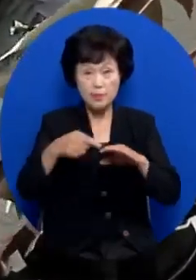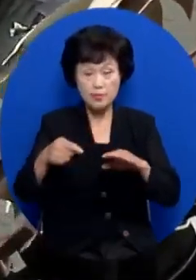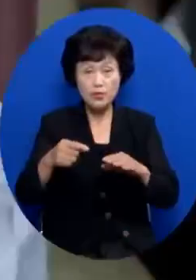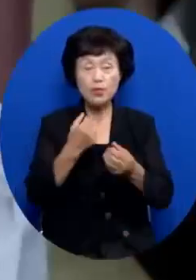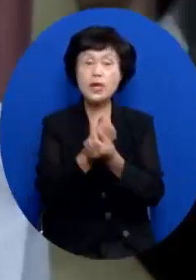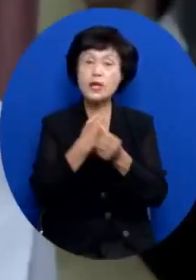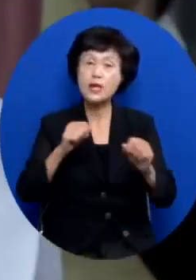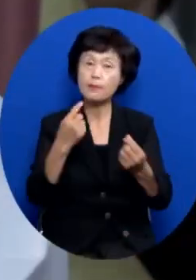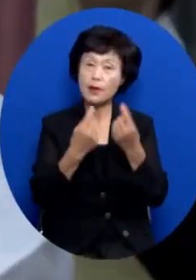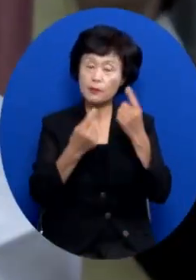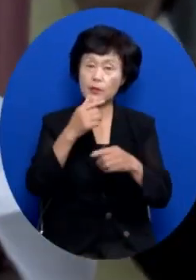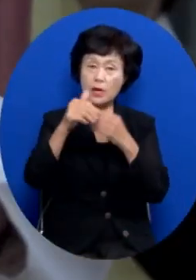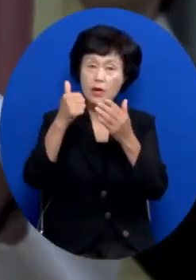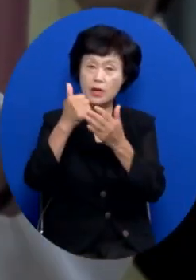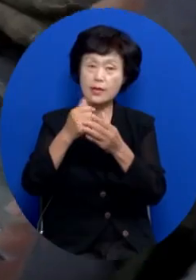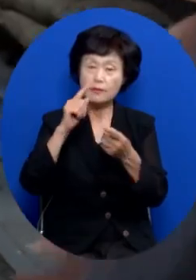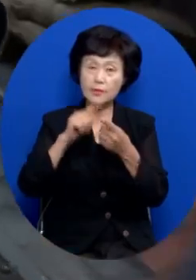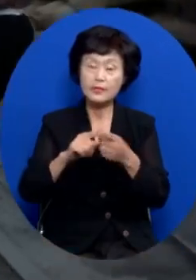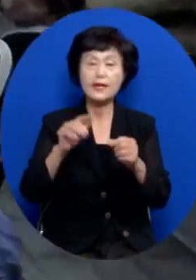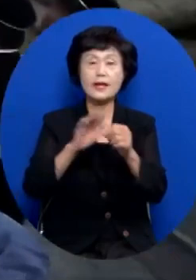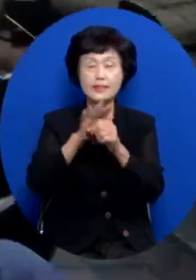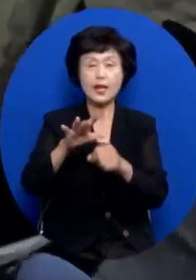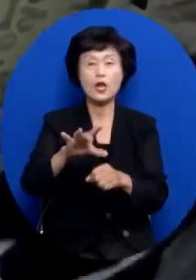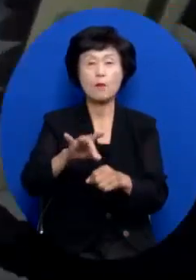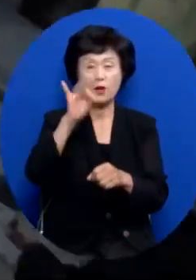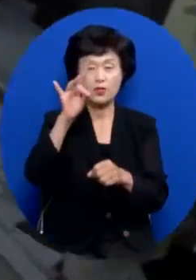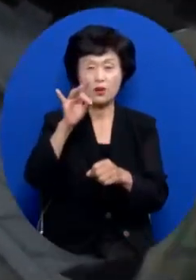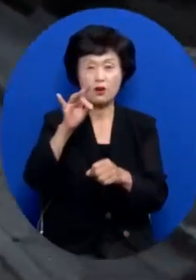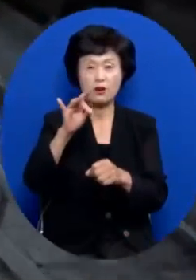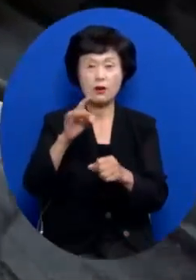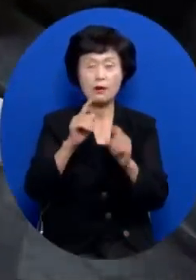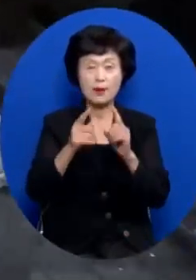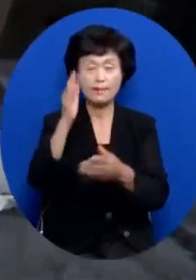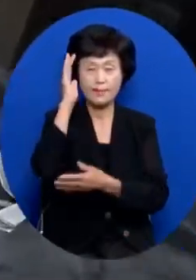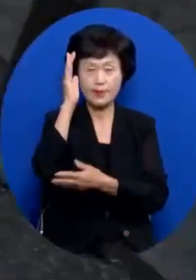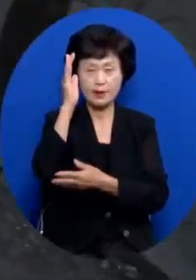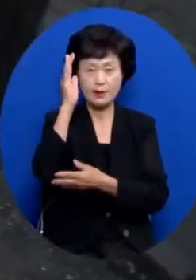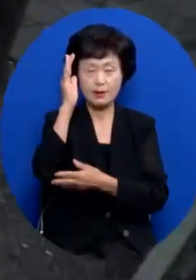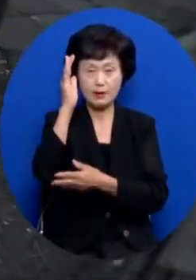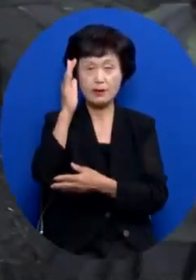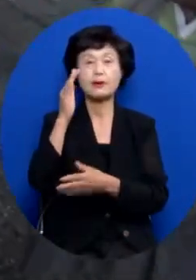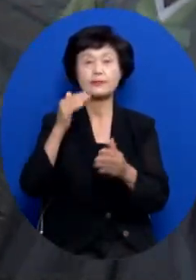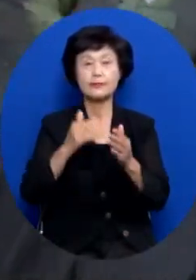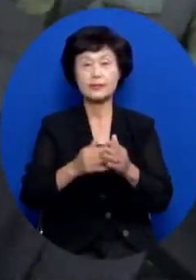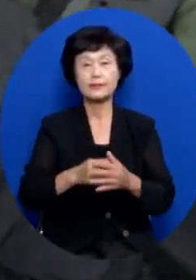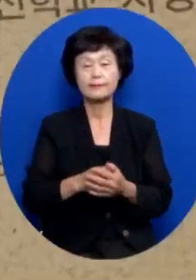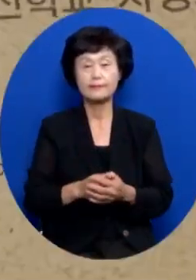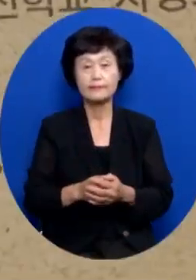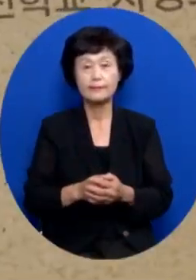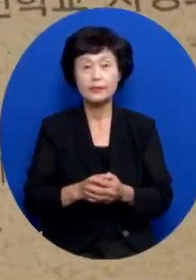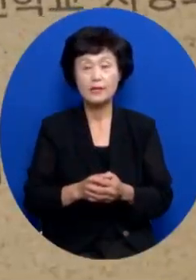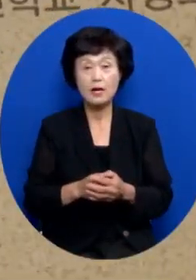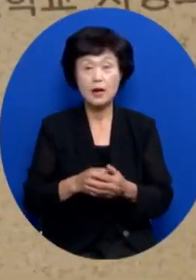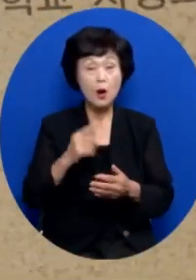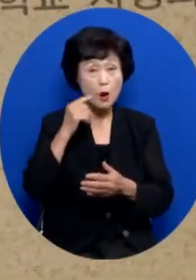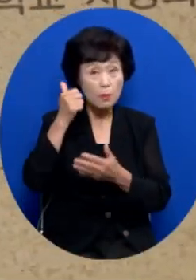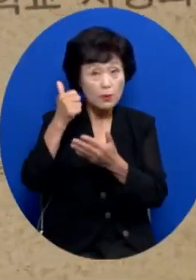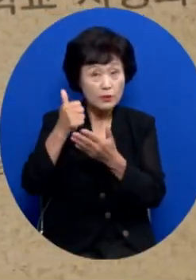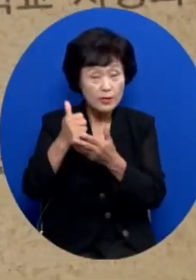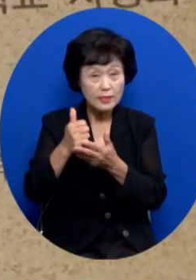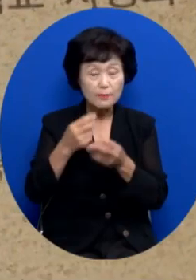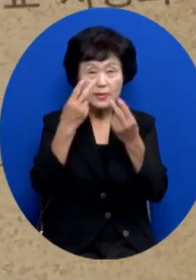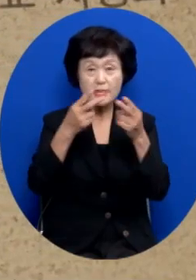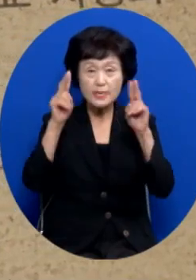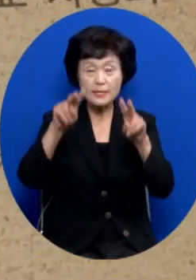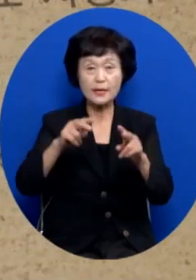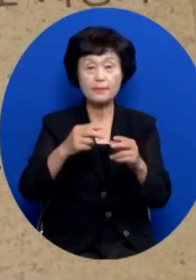광복보다 하나님에 대한 사랑이 더 우선돼야 함을 성도들에게 늘 강조했습니다. 주 목사의